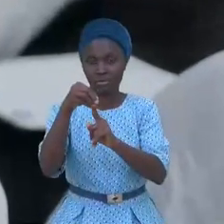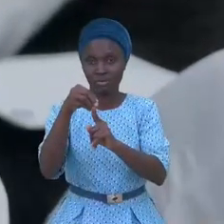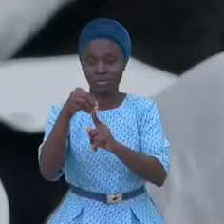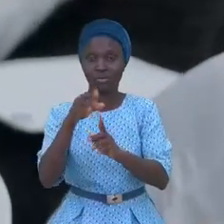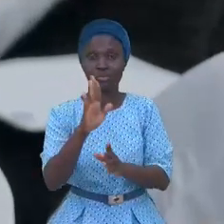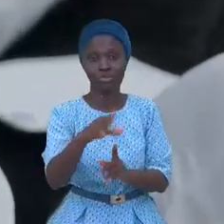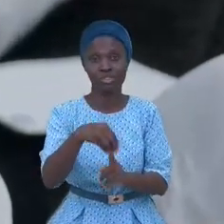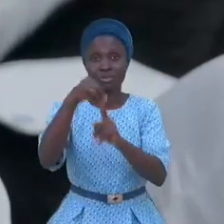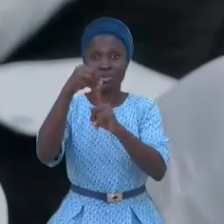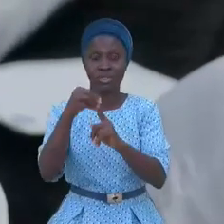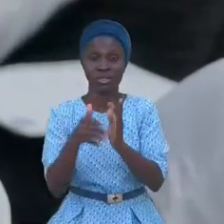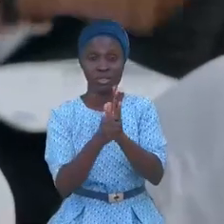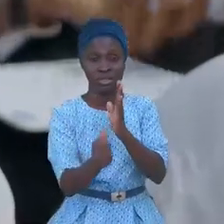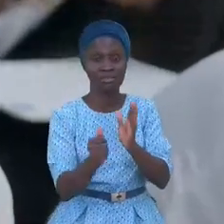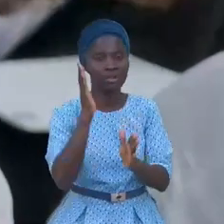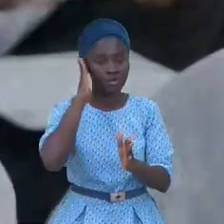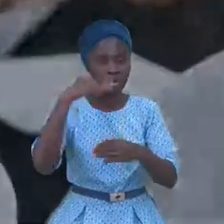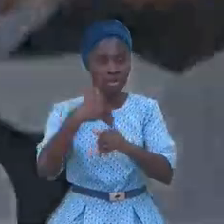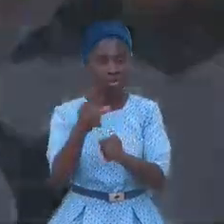te rendront utile.